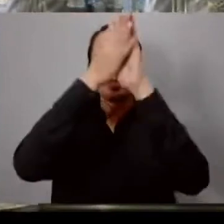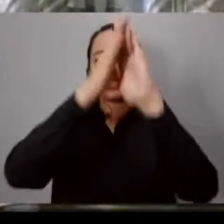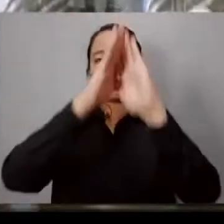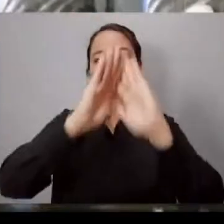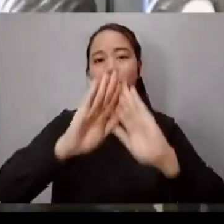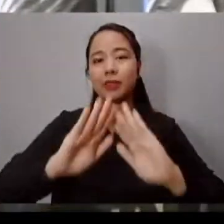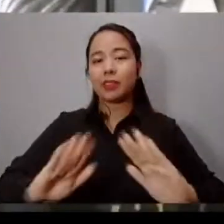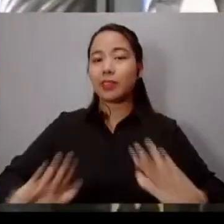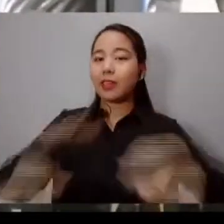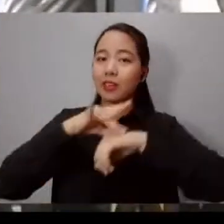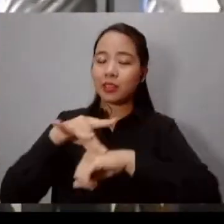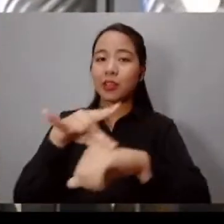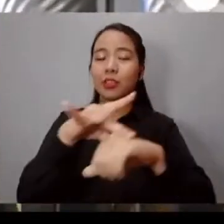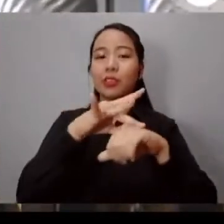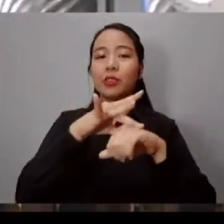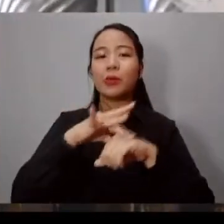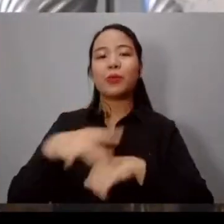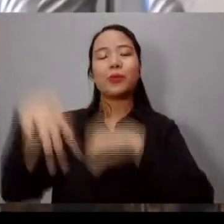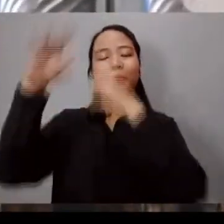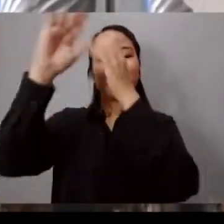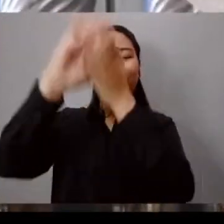kapayapaan at sa lupa'y